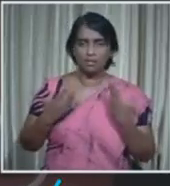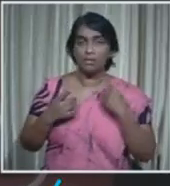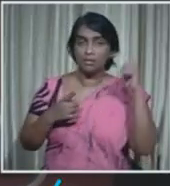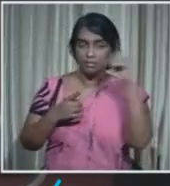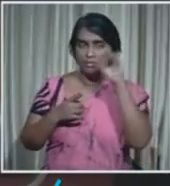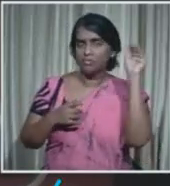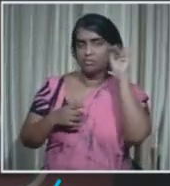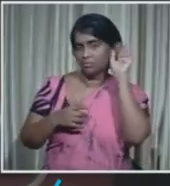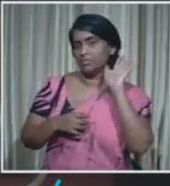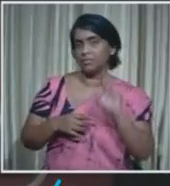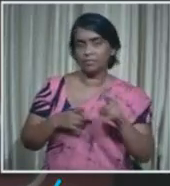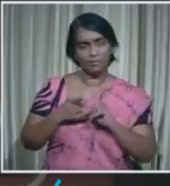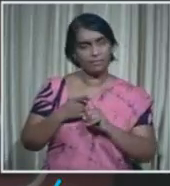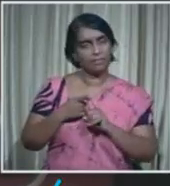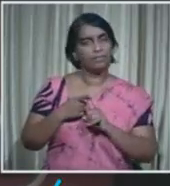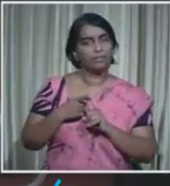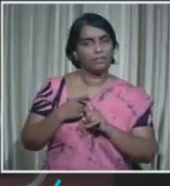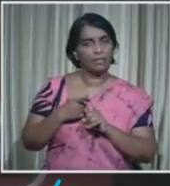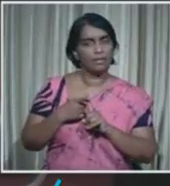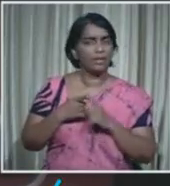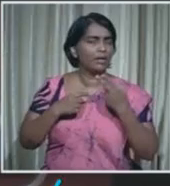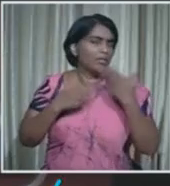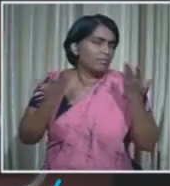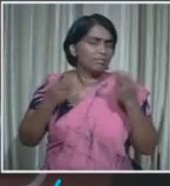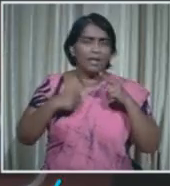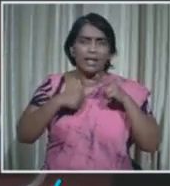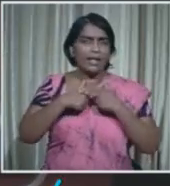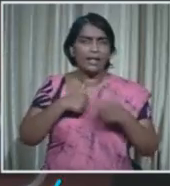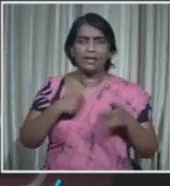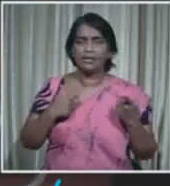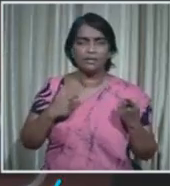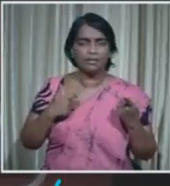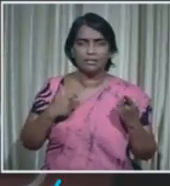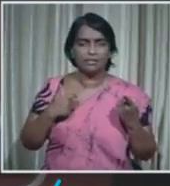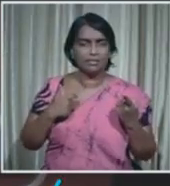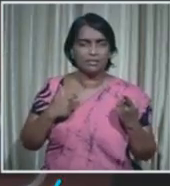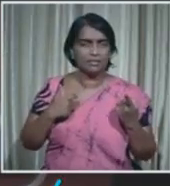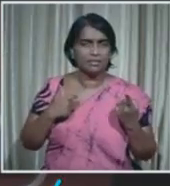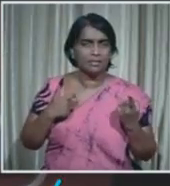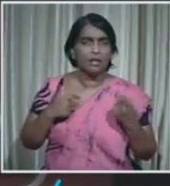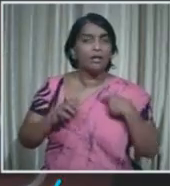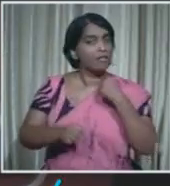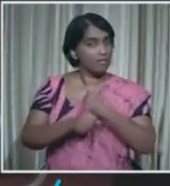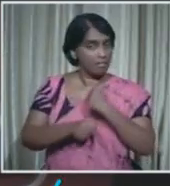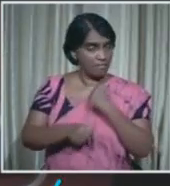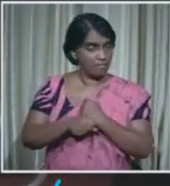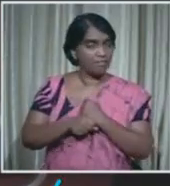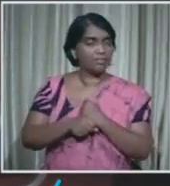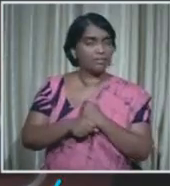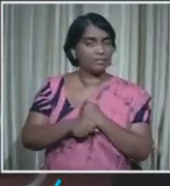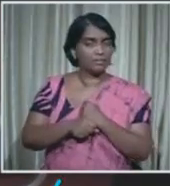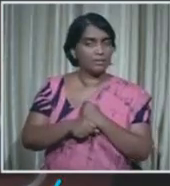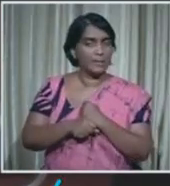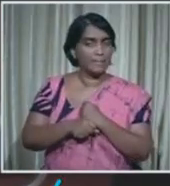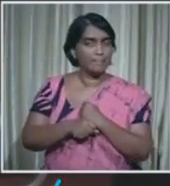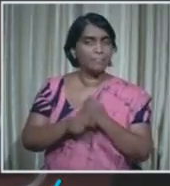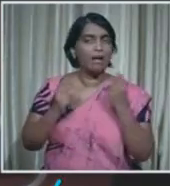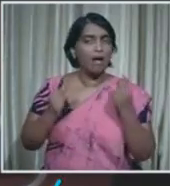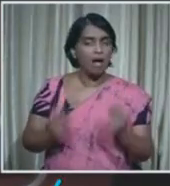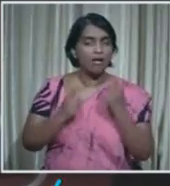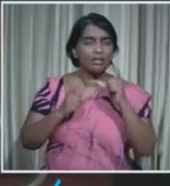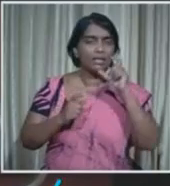දැනගන්නට කැමති මොන හේතුවක් නිසාද මේ රජය හදිසි